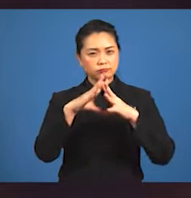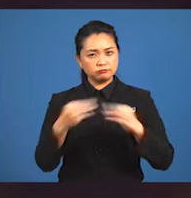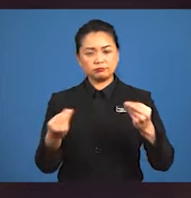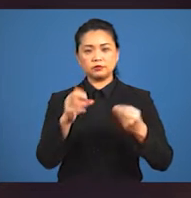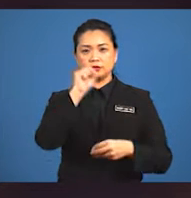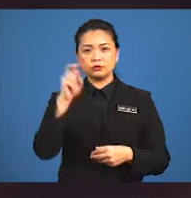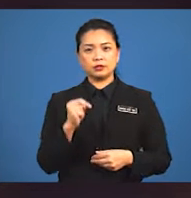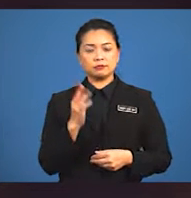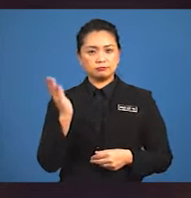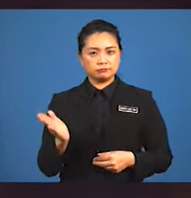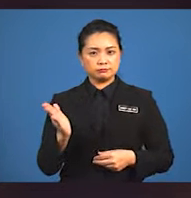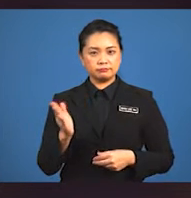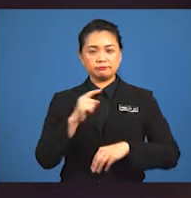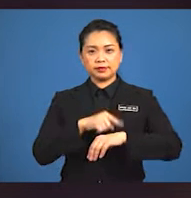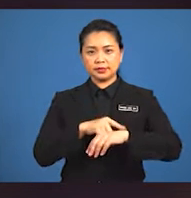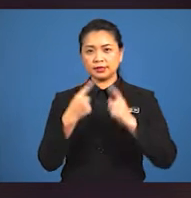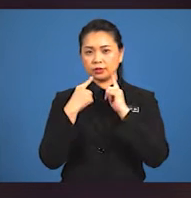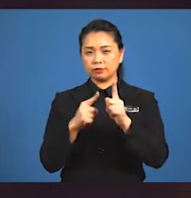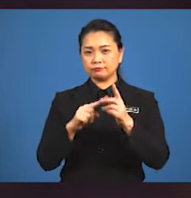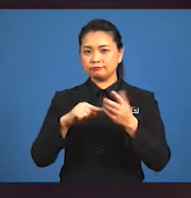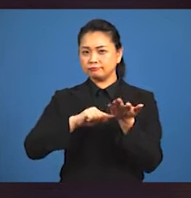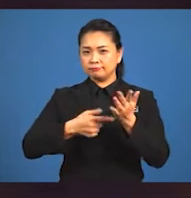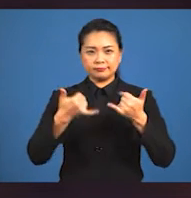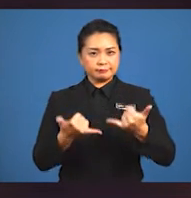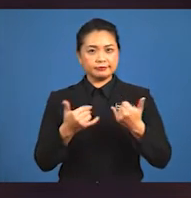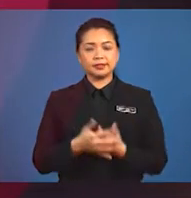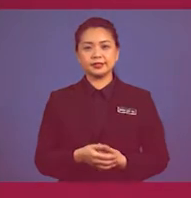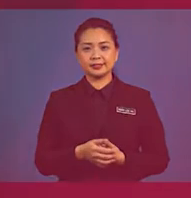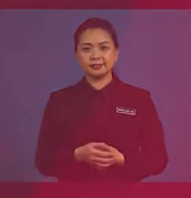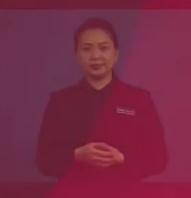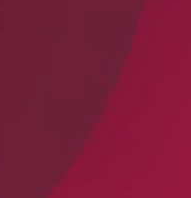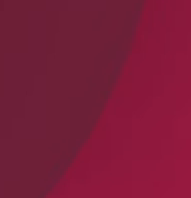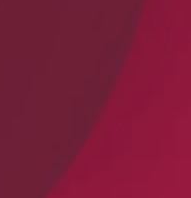soalan ini. Masa menjawab bermula sekarang.